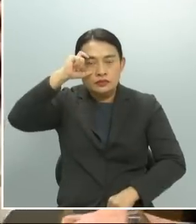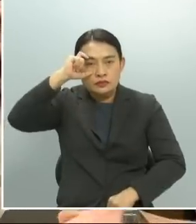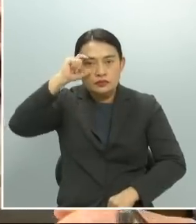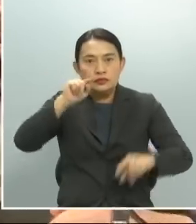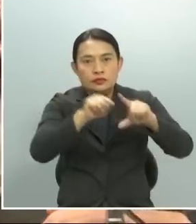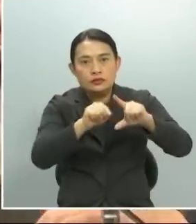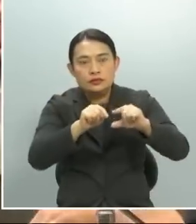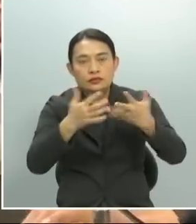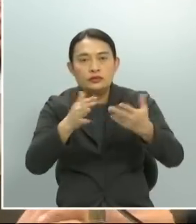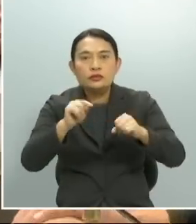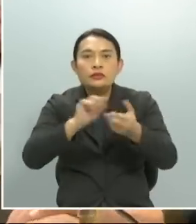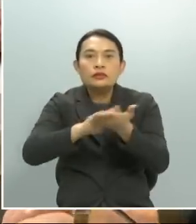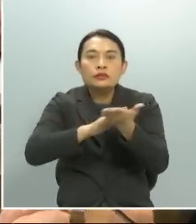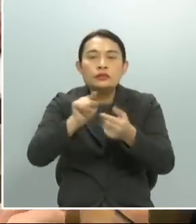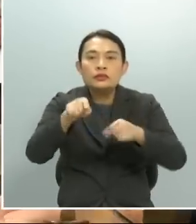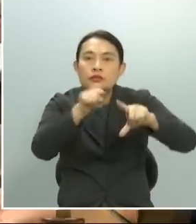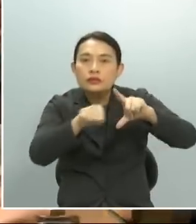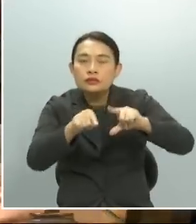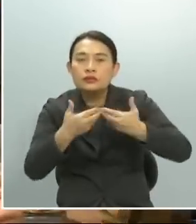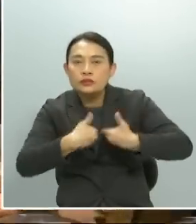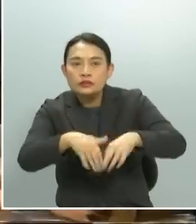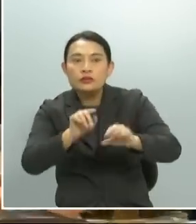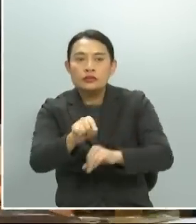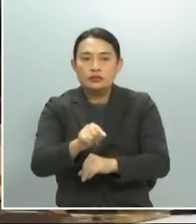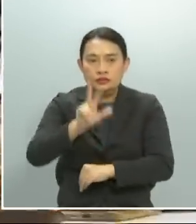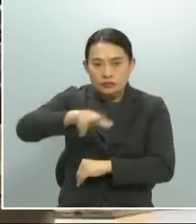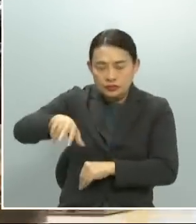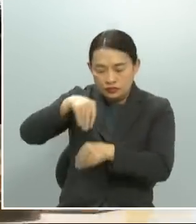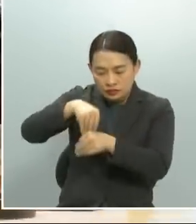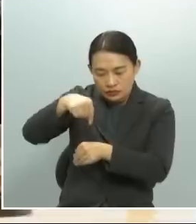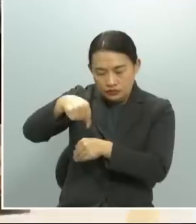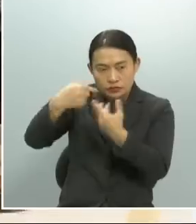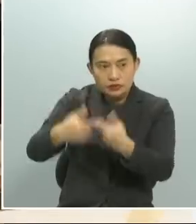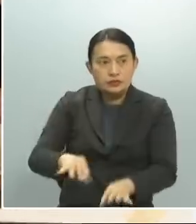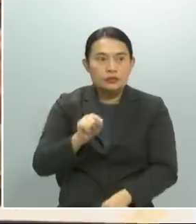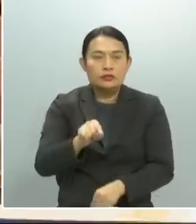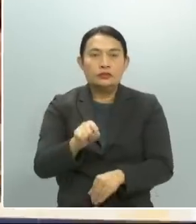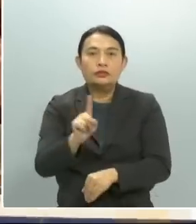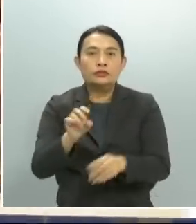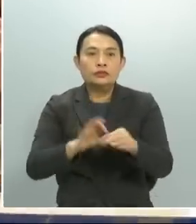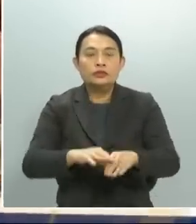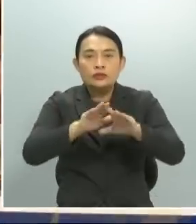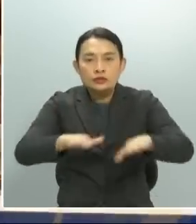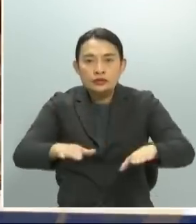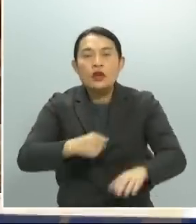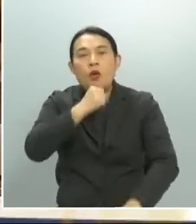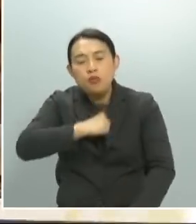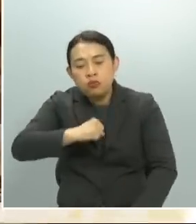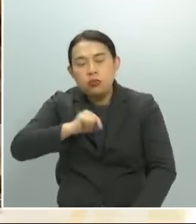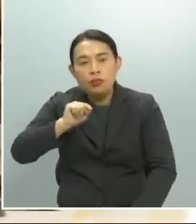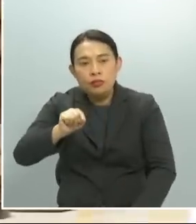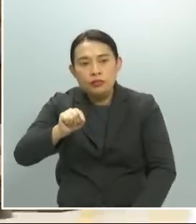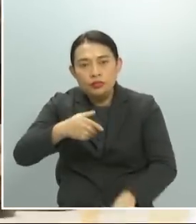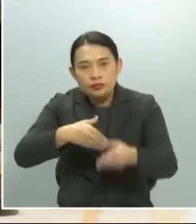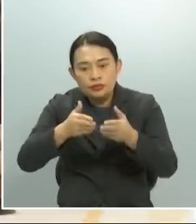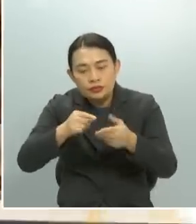ไม่ทิ้งแต่ให้ถอยไปก่อนแล้วหลังจากนั้นให้เด็กคนแก่ได้ขึ้นเรือไปก่อนประมาณ